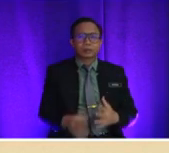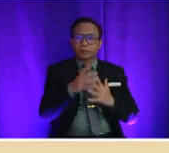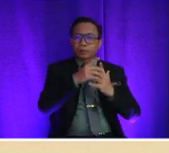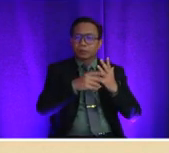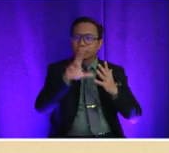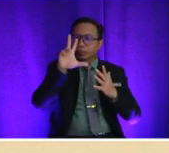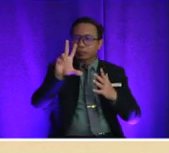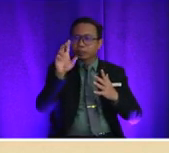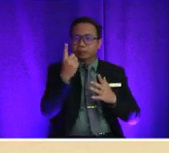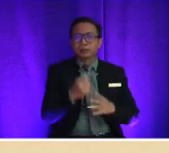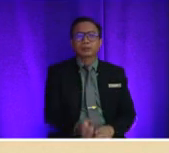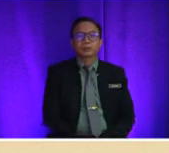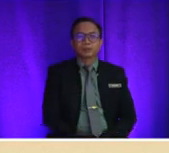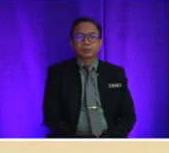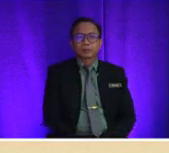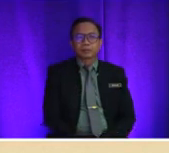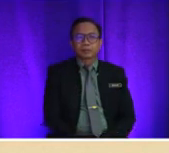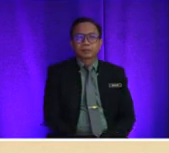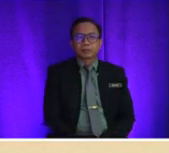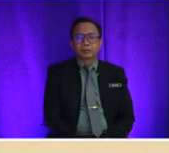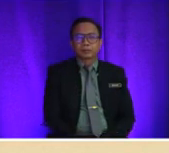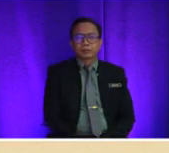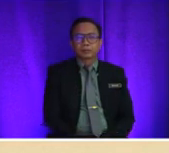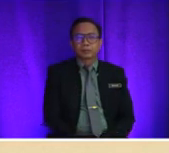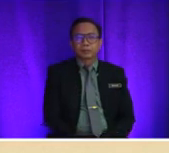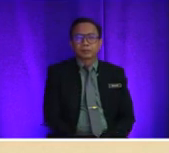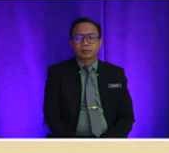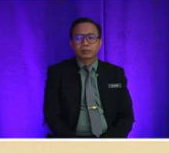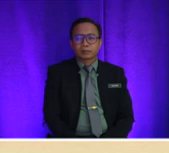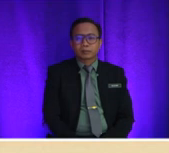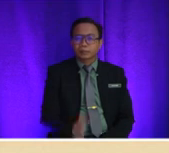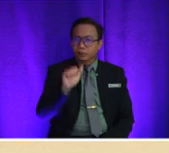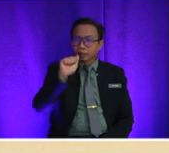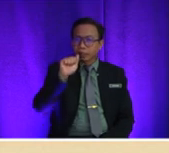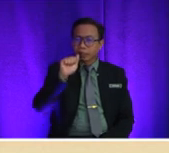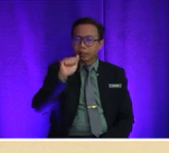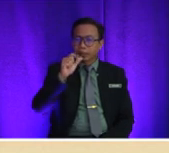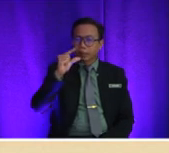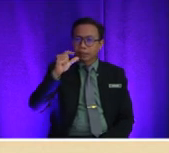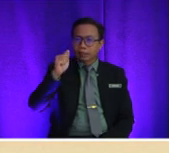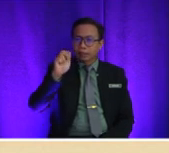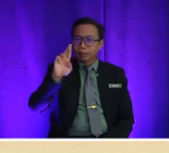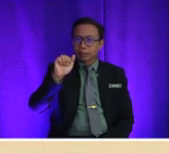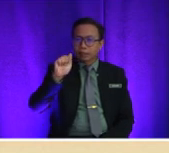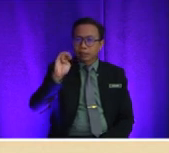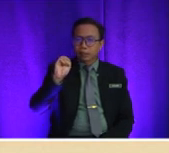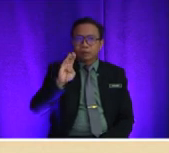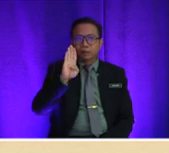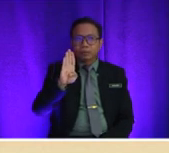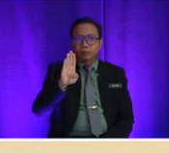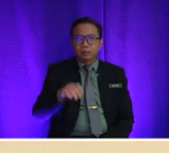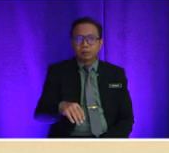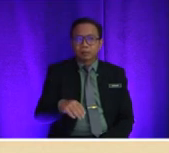tiga saja yang di bawah oke dibagi banyak bahannya peralatan e adalah garam Mia SP